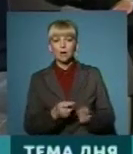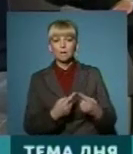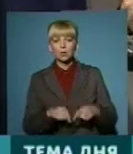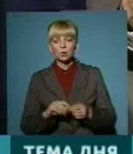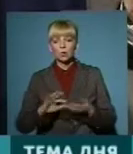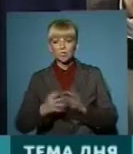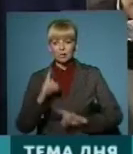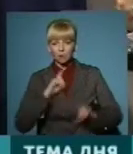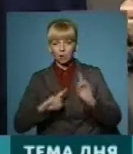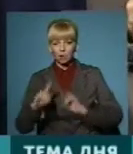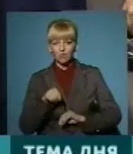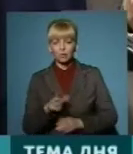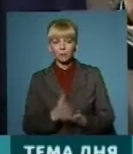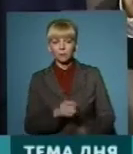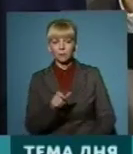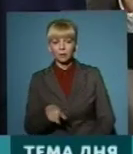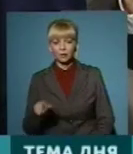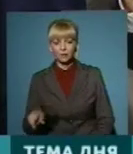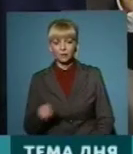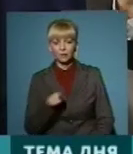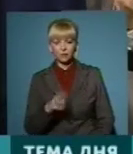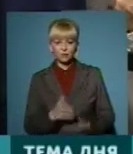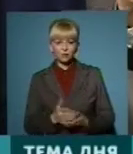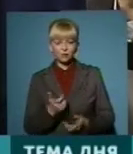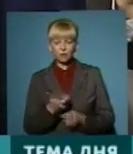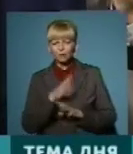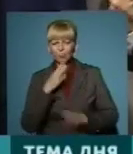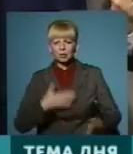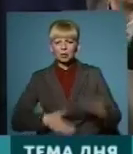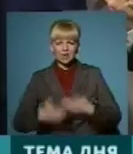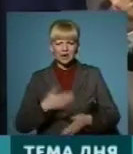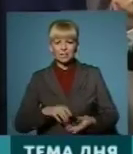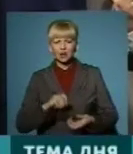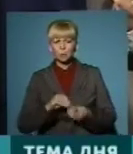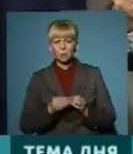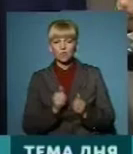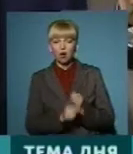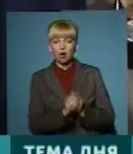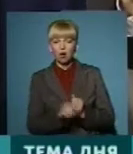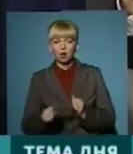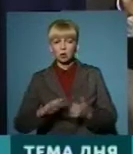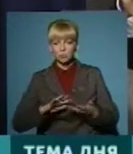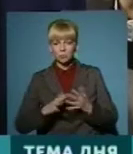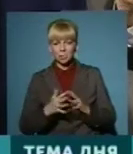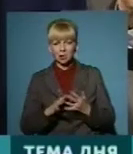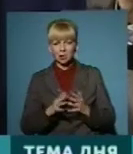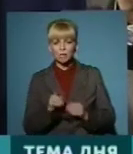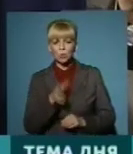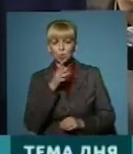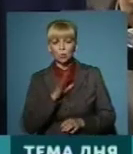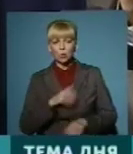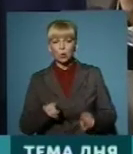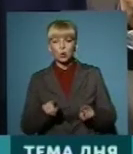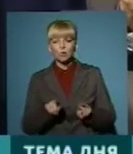раде. Там есть люди, там куча инвалидов, там куча проблем в каждом селе. И на той час было